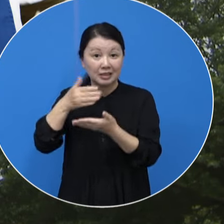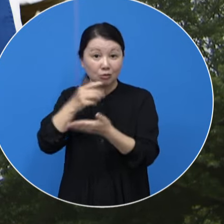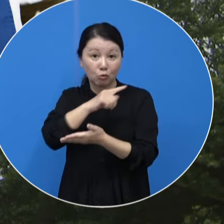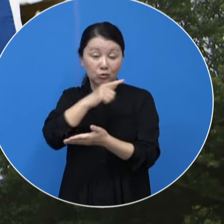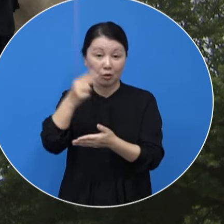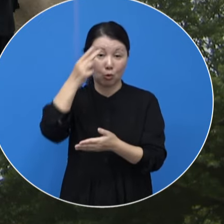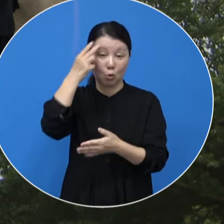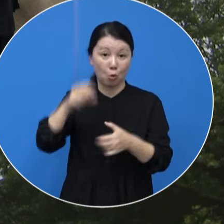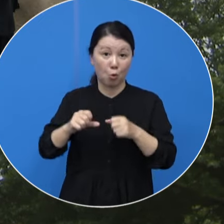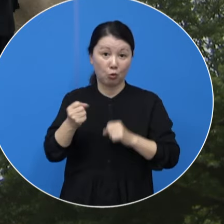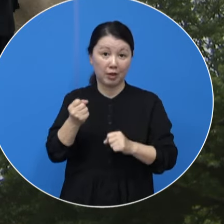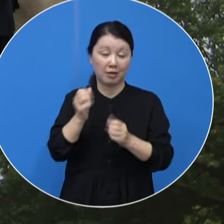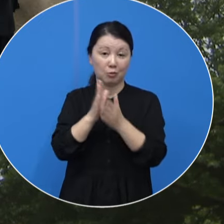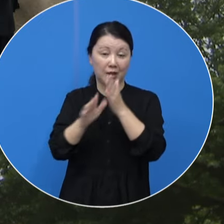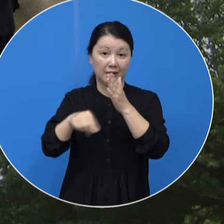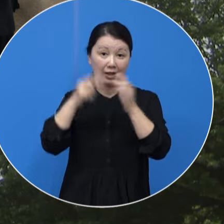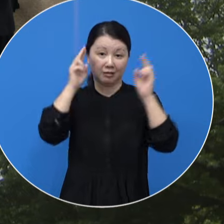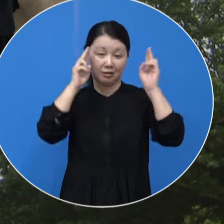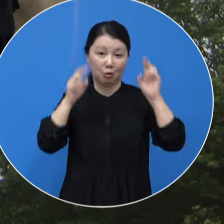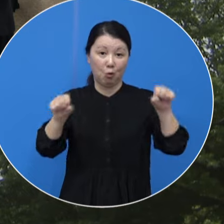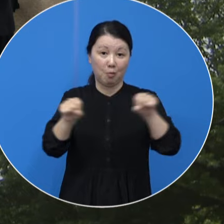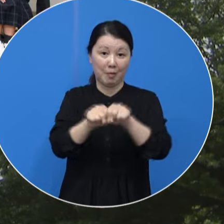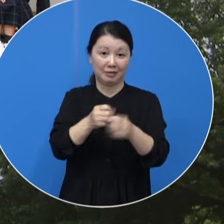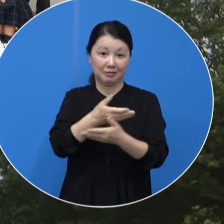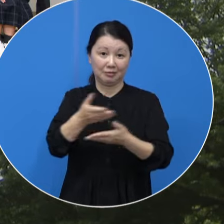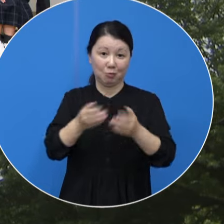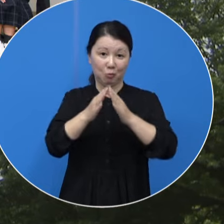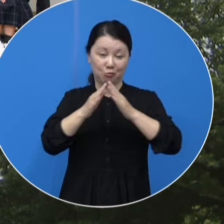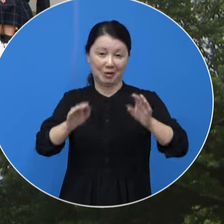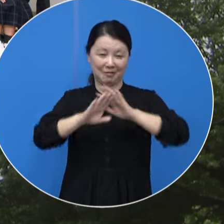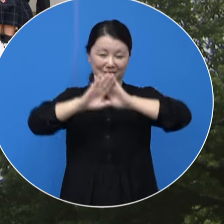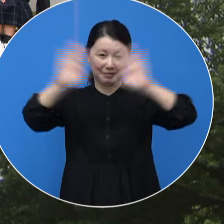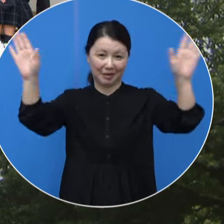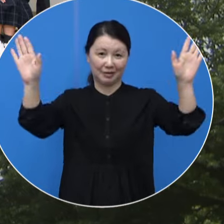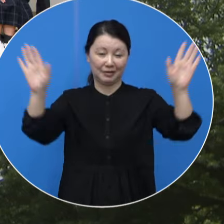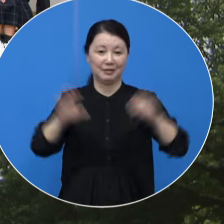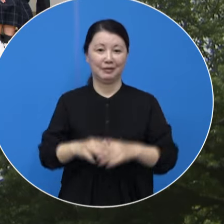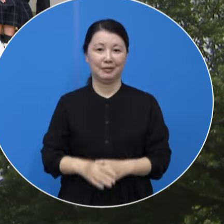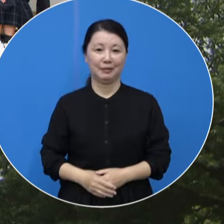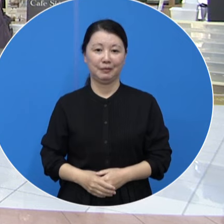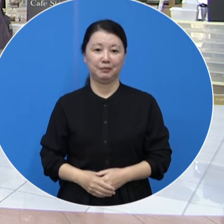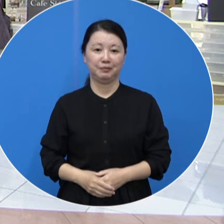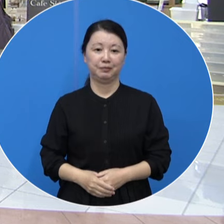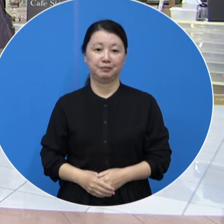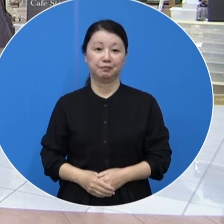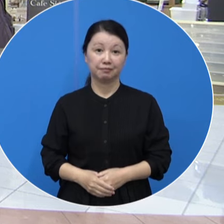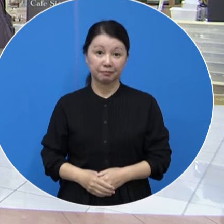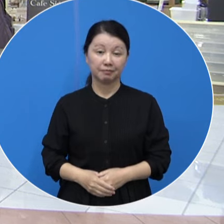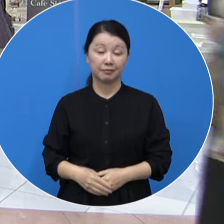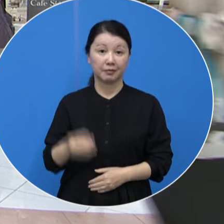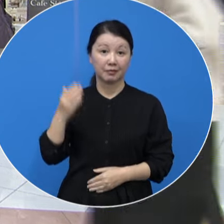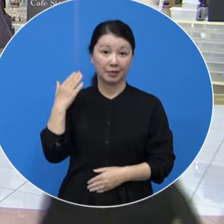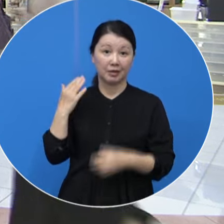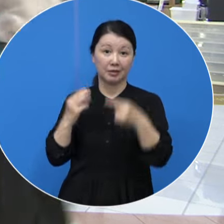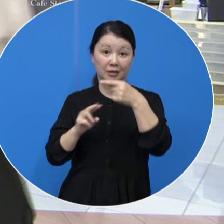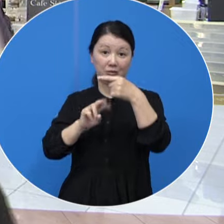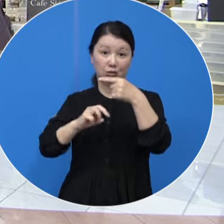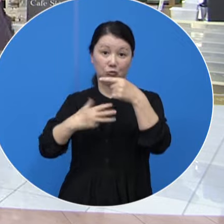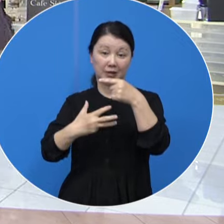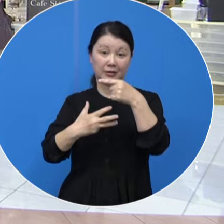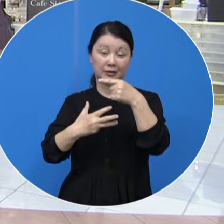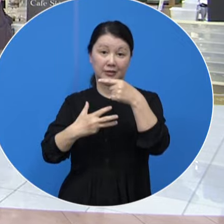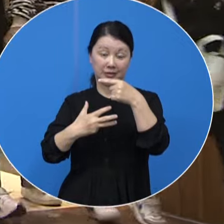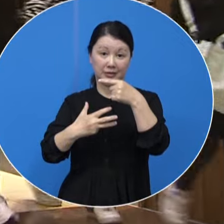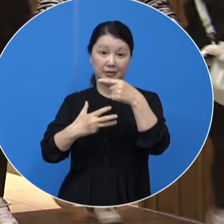など高校生と県内企業とのマッチング交流会も開催されました。そして1月